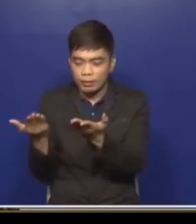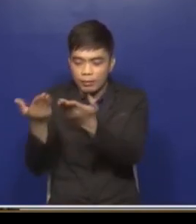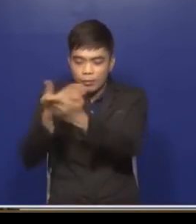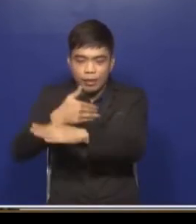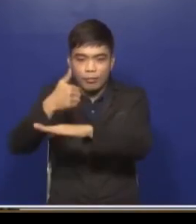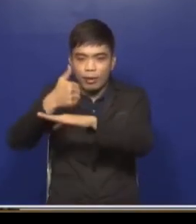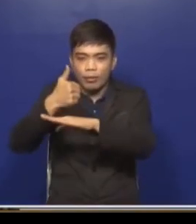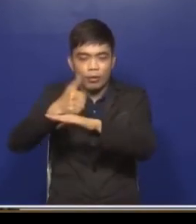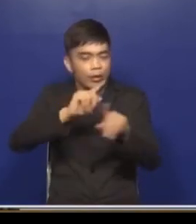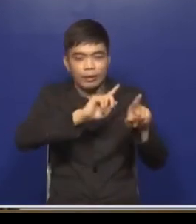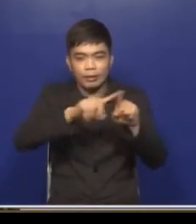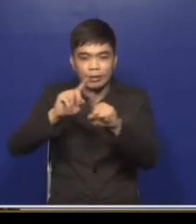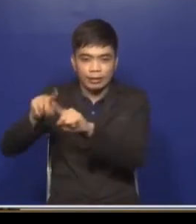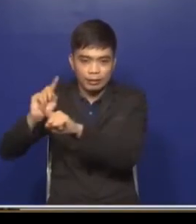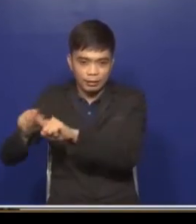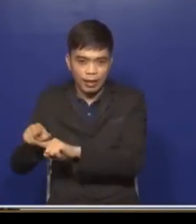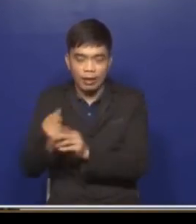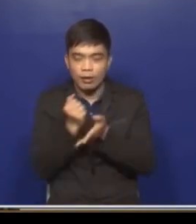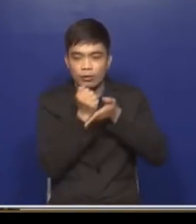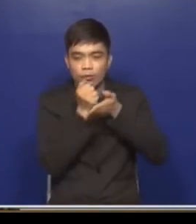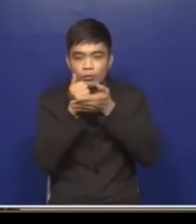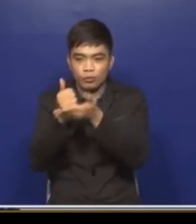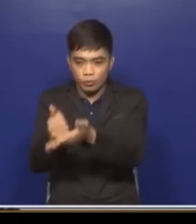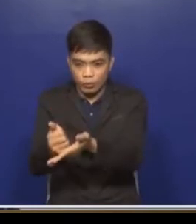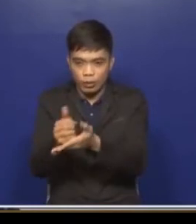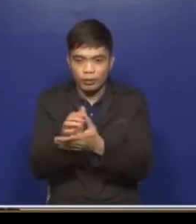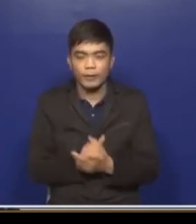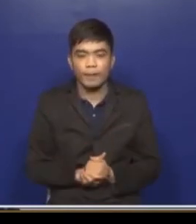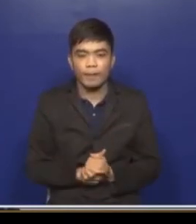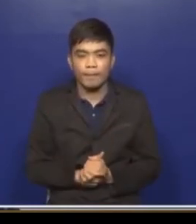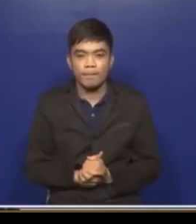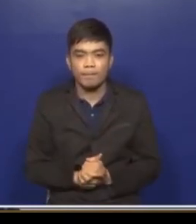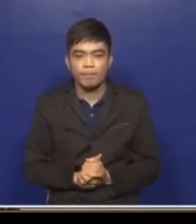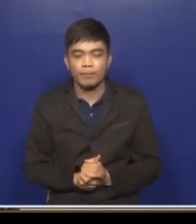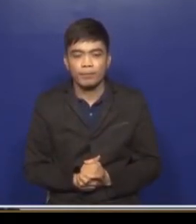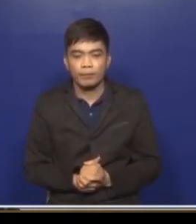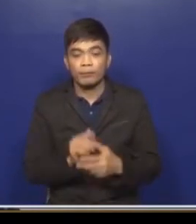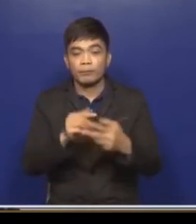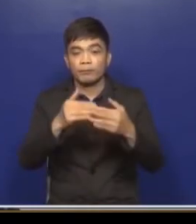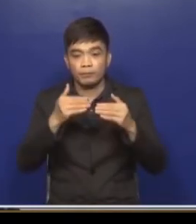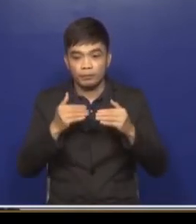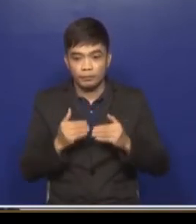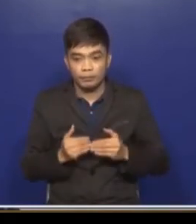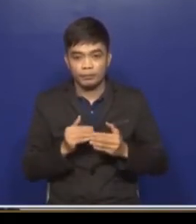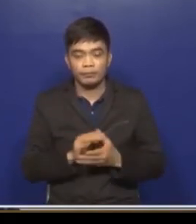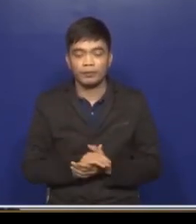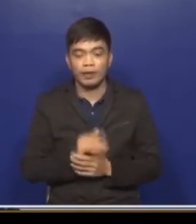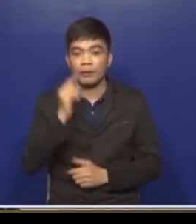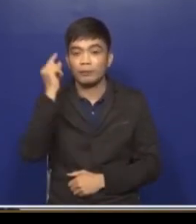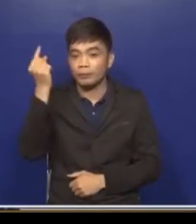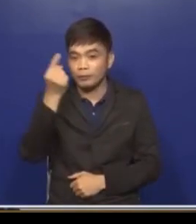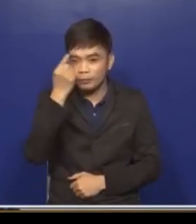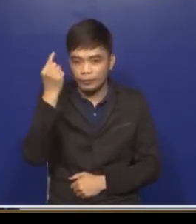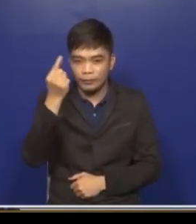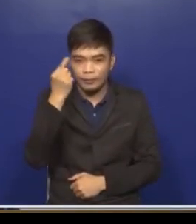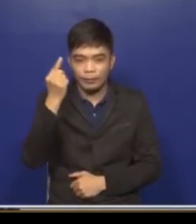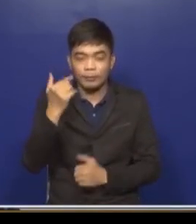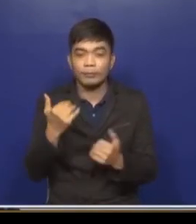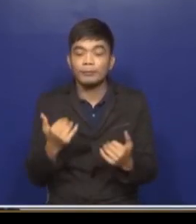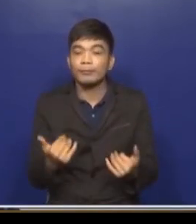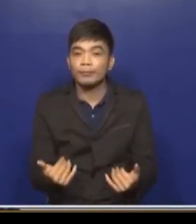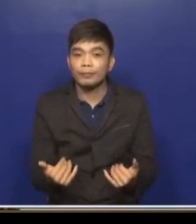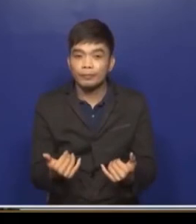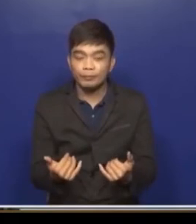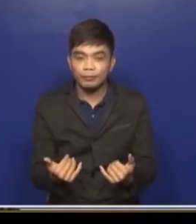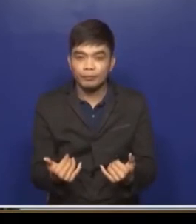ริหาร หรออะไรต่ เห่านี้ครั ท่ประทานอีกเรื่องนึงครับ ก็เป็นเรื่องของการท่องเที่วครับการทเทวเดนี้ก